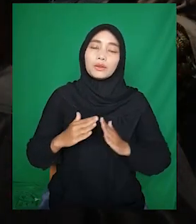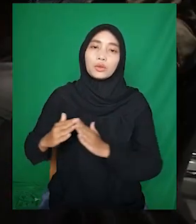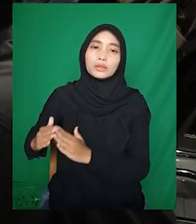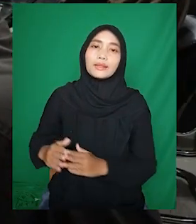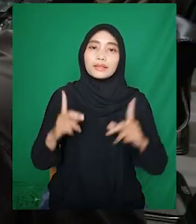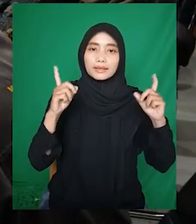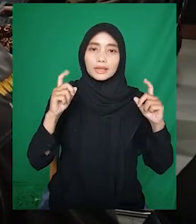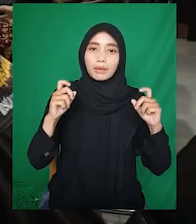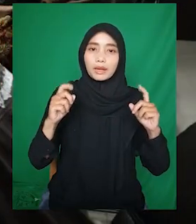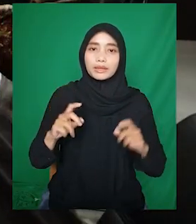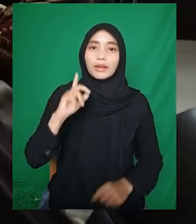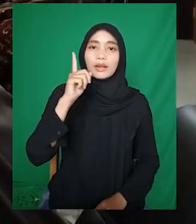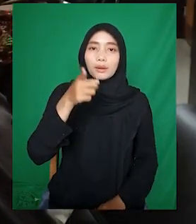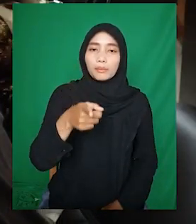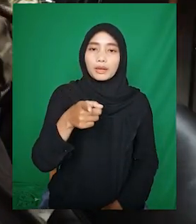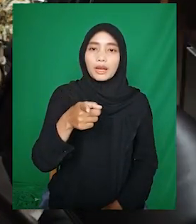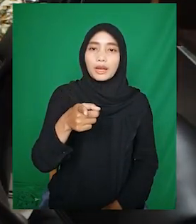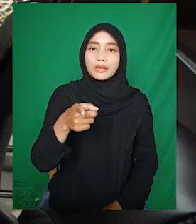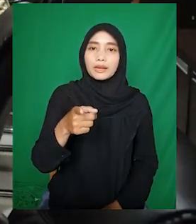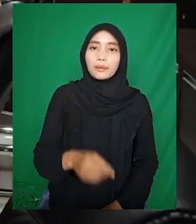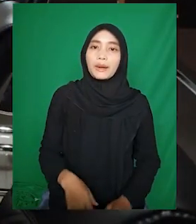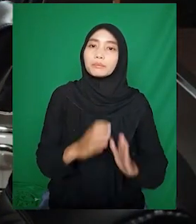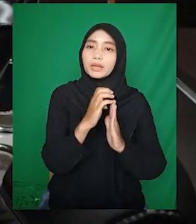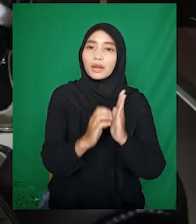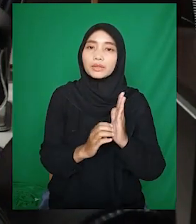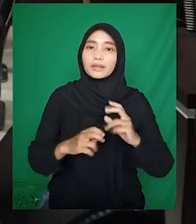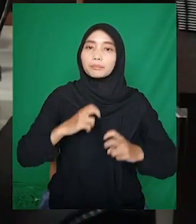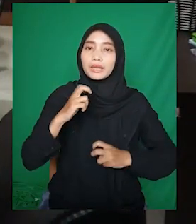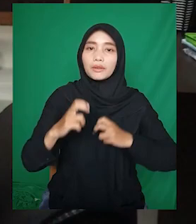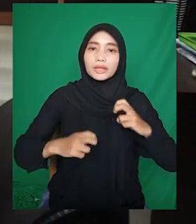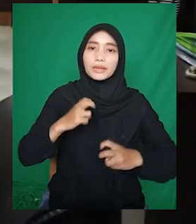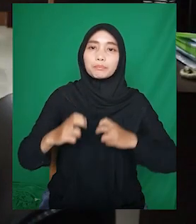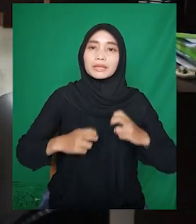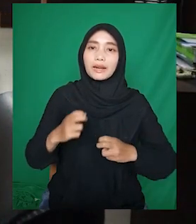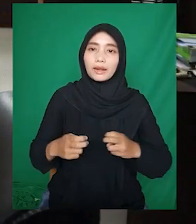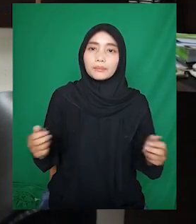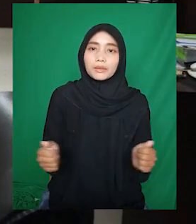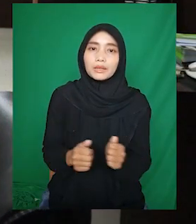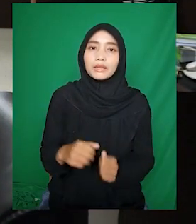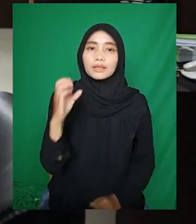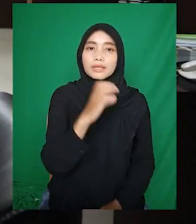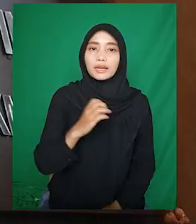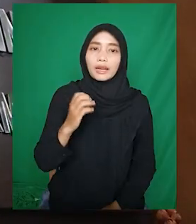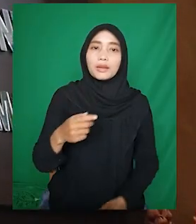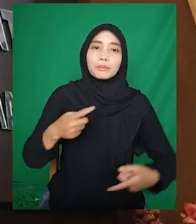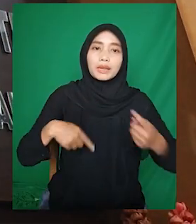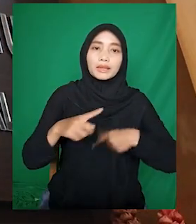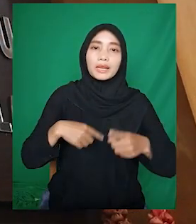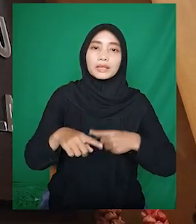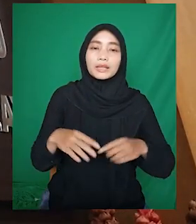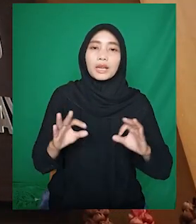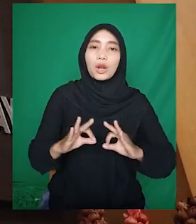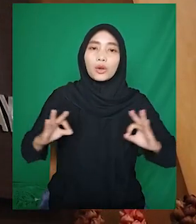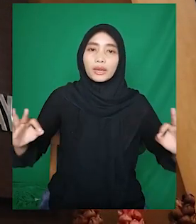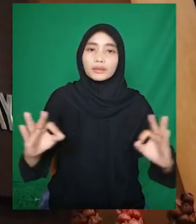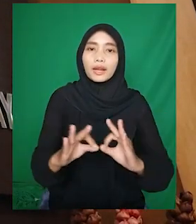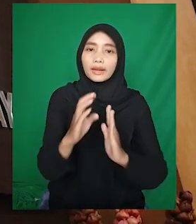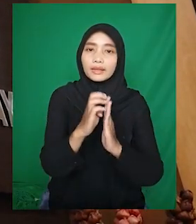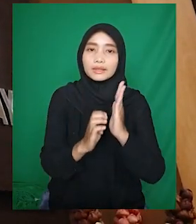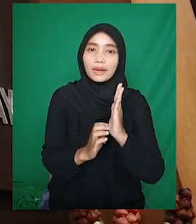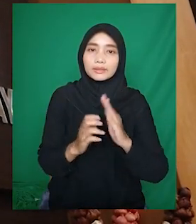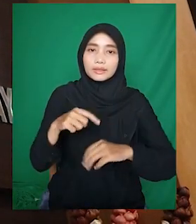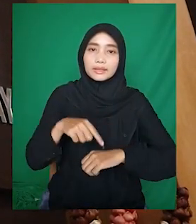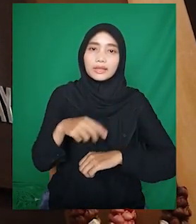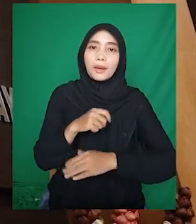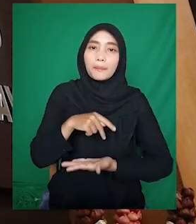maka Anda dapat mendaftarkan perkara dengan cara mendatangi langsung loket registrasi di Pelayanan Terpadu Satu